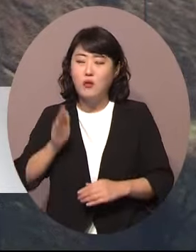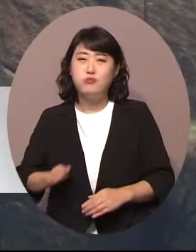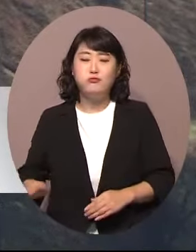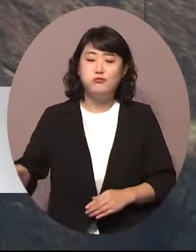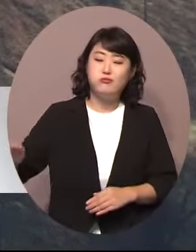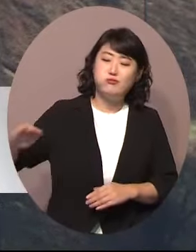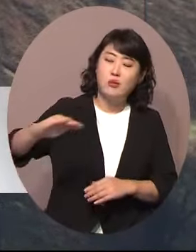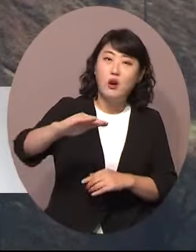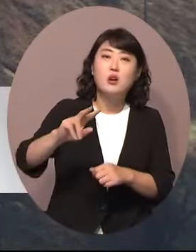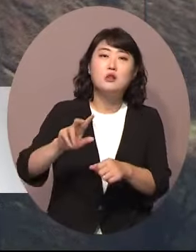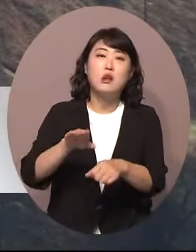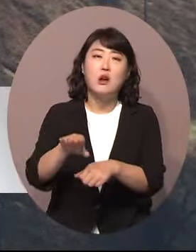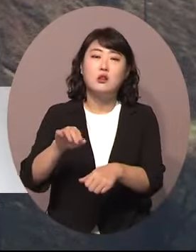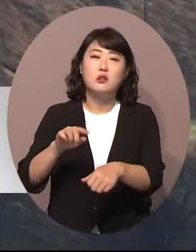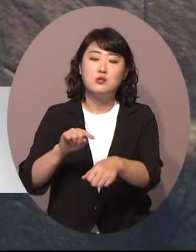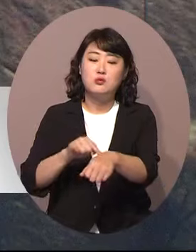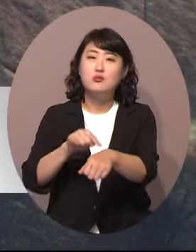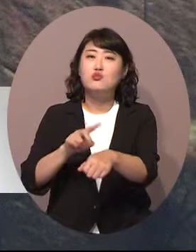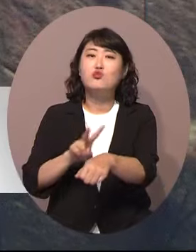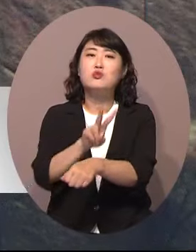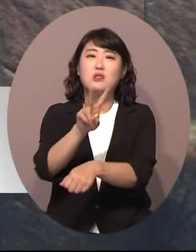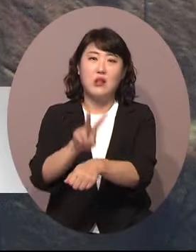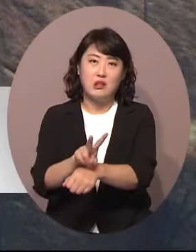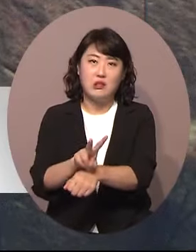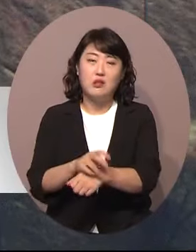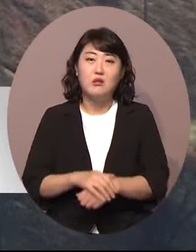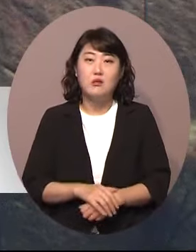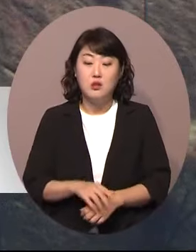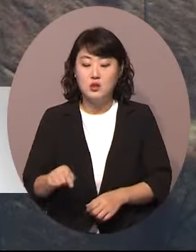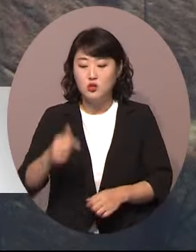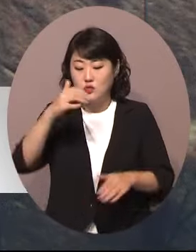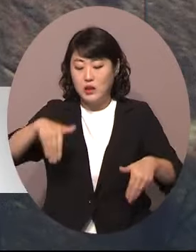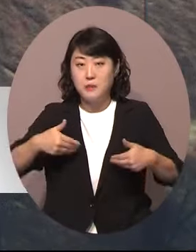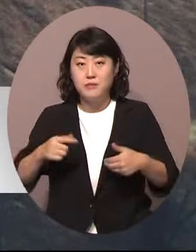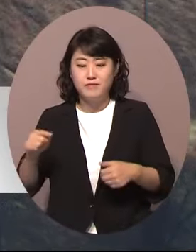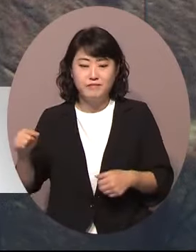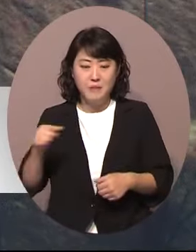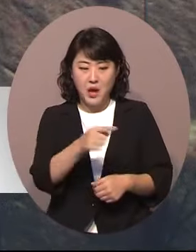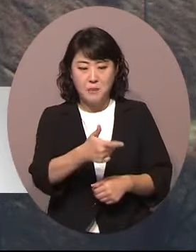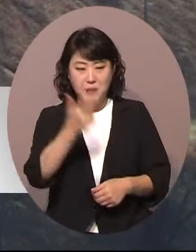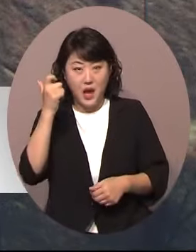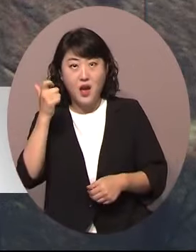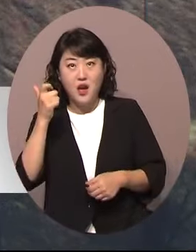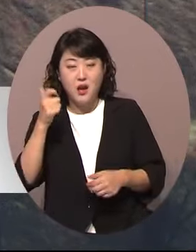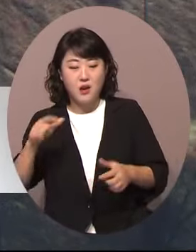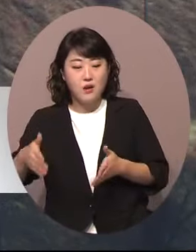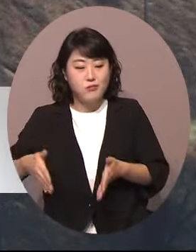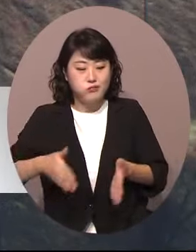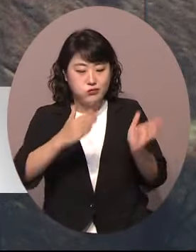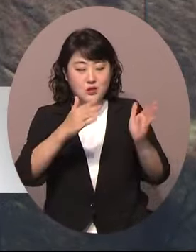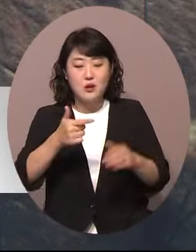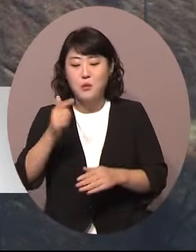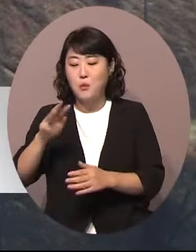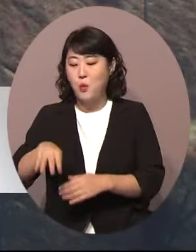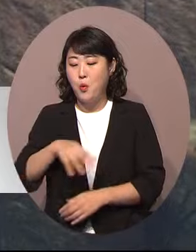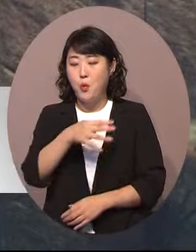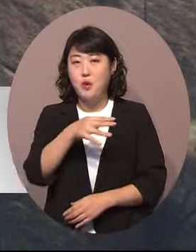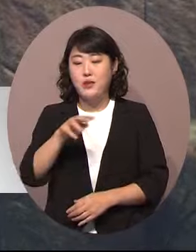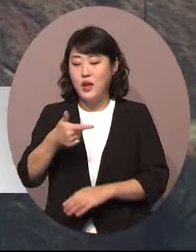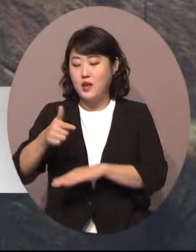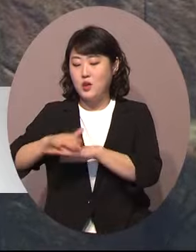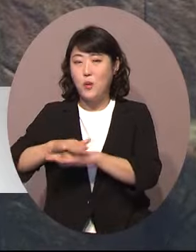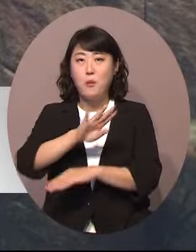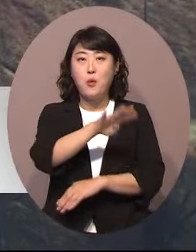차료 두 시간은 걸렸는데요 충남도가 두 지역을 직선으로 연결해 한시간 안에 갈 수 있는 보령 대전 고속도로 건설